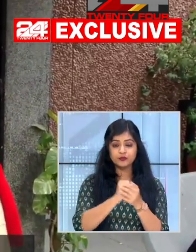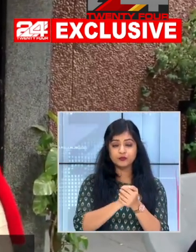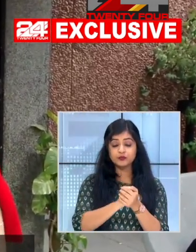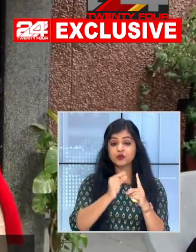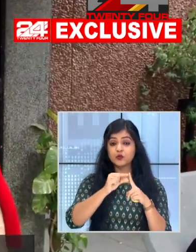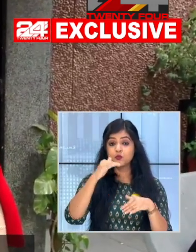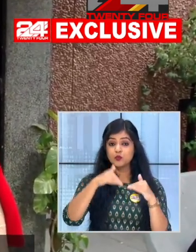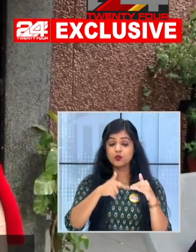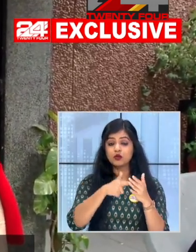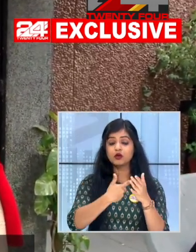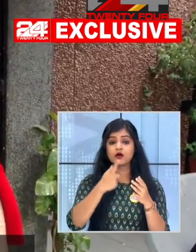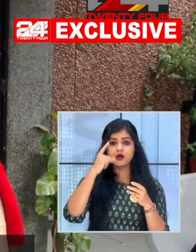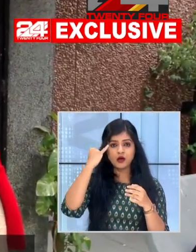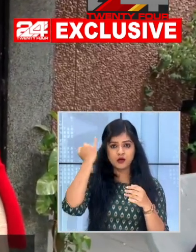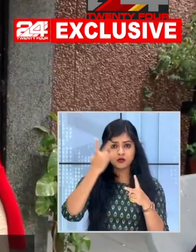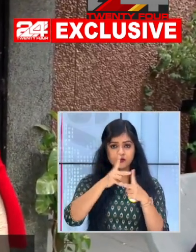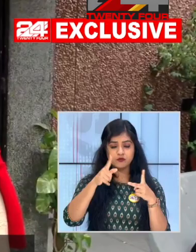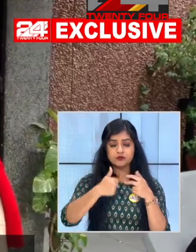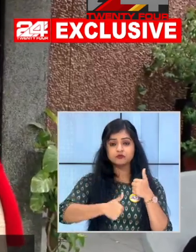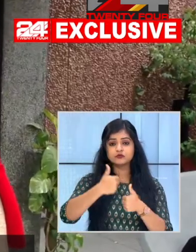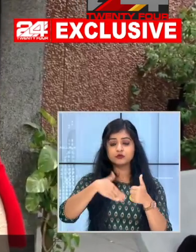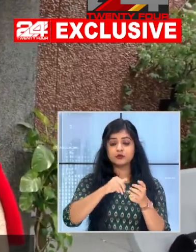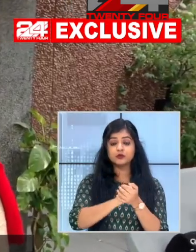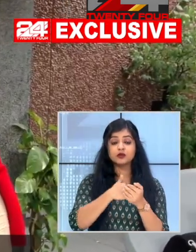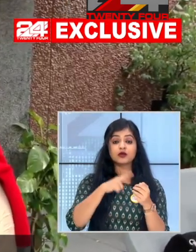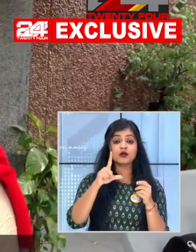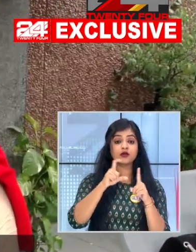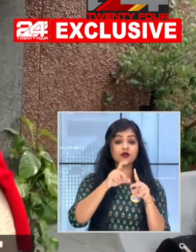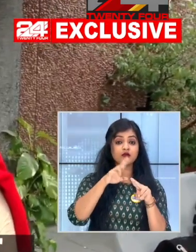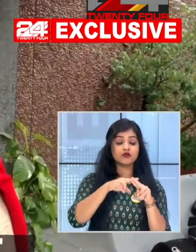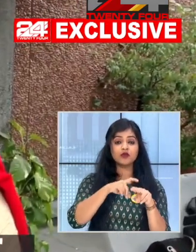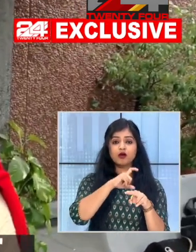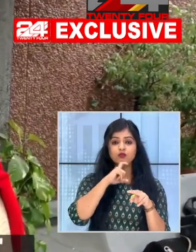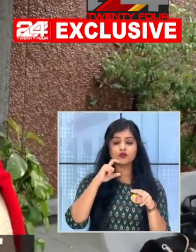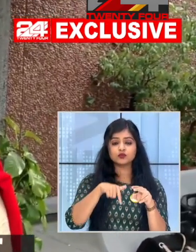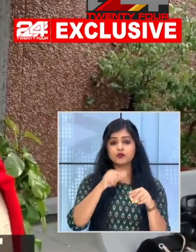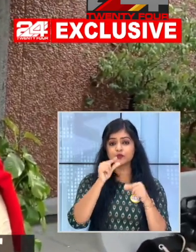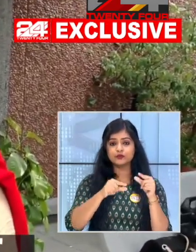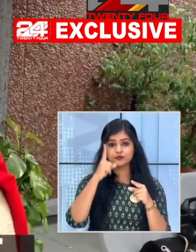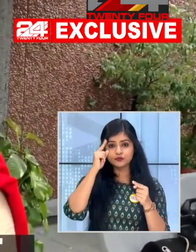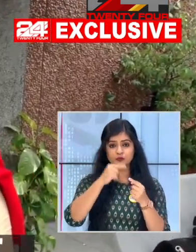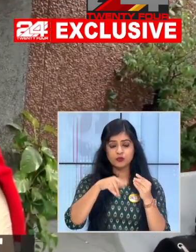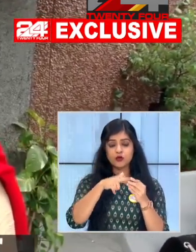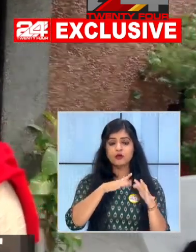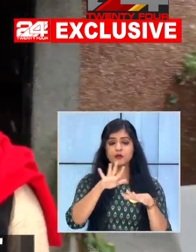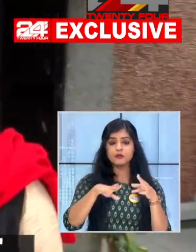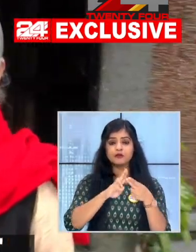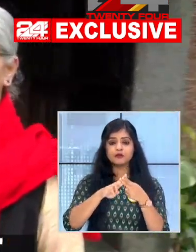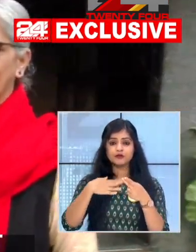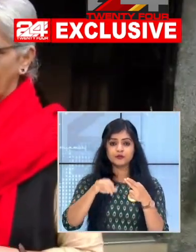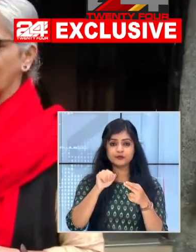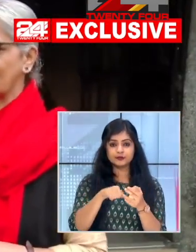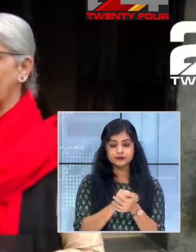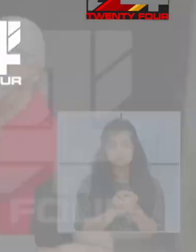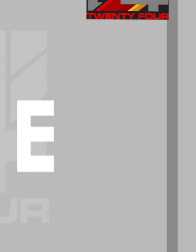രാഷ്ട്രീയമാണ് തമ്മിലുള്ള ഏറ്റുമുട്ടലാണ്. ഞങ്ങളുടേത് ഒരു ജനപക്ഷ ഇടതുപക്ഷ രാഷ്ട്രീയമാണ്. അതിനുവേണ്ടിയുള്ള തന്ത്രങ്ങളായിരിക്കും ഞങ്ങൾ. നന്ദി, ഓൾ ദി